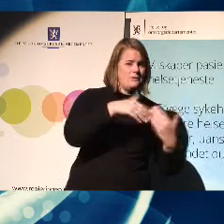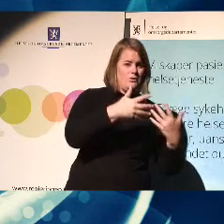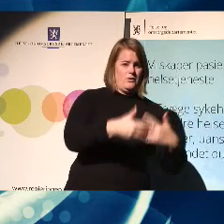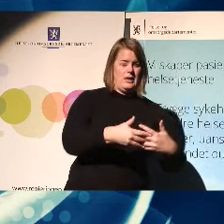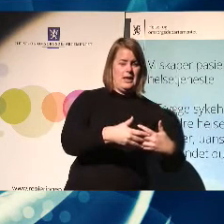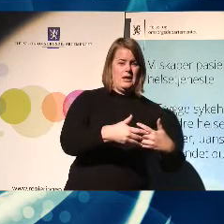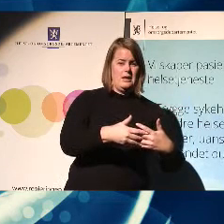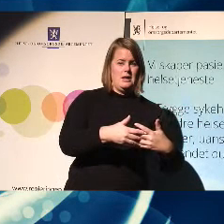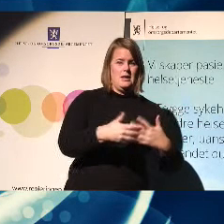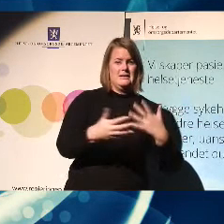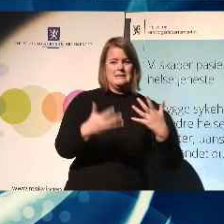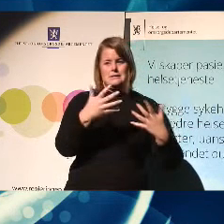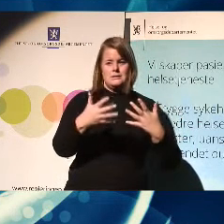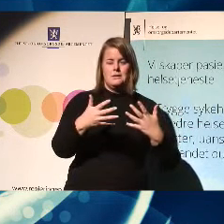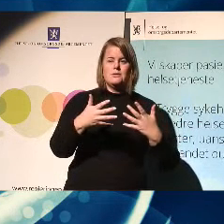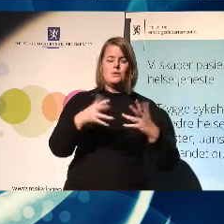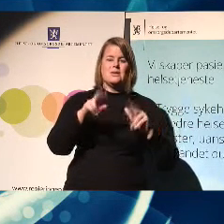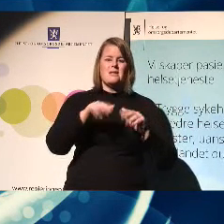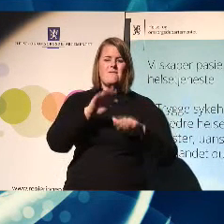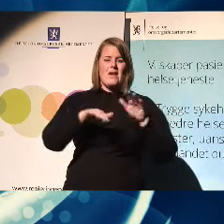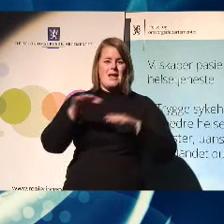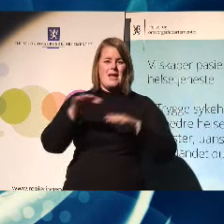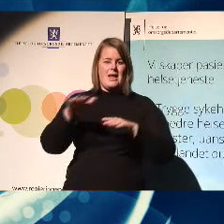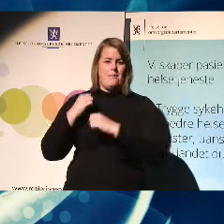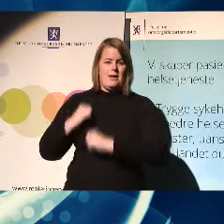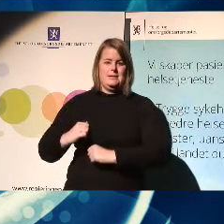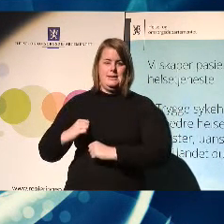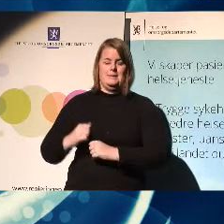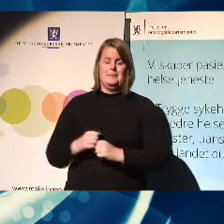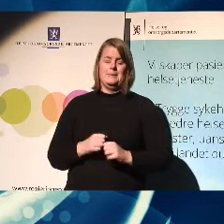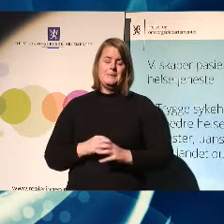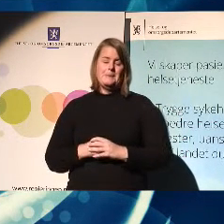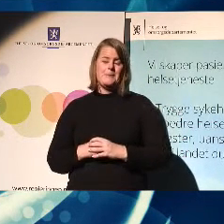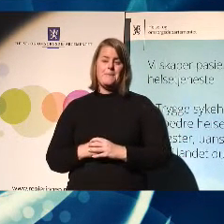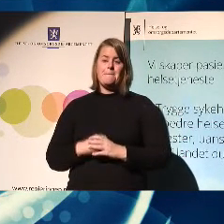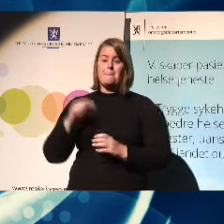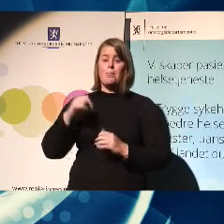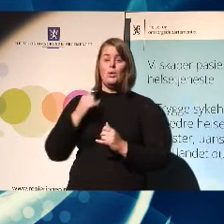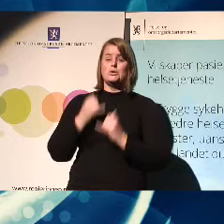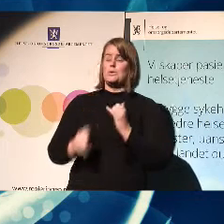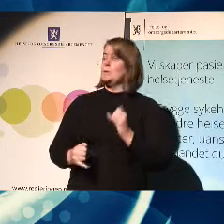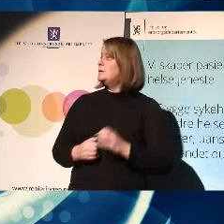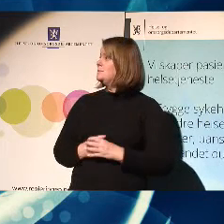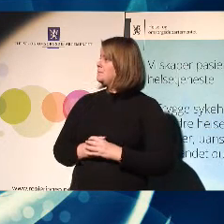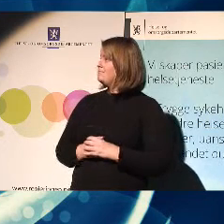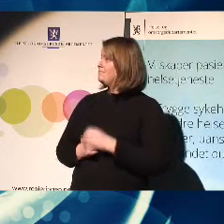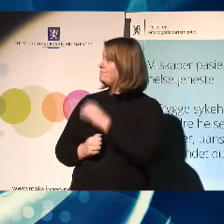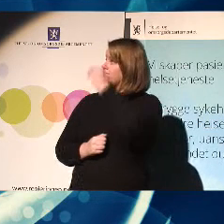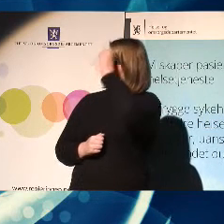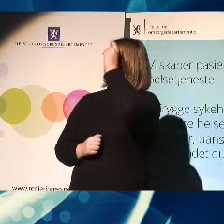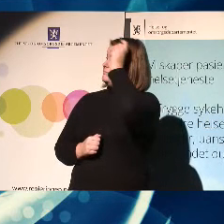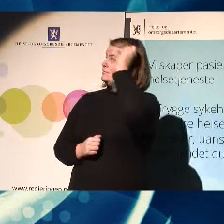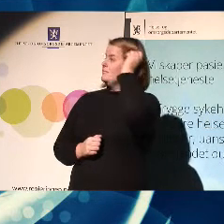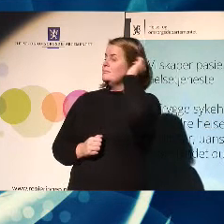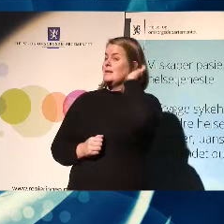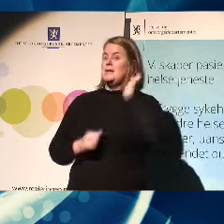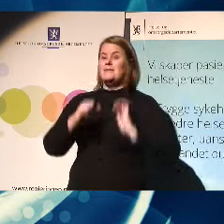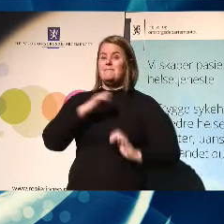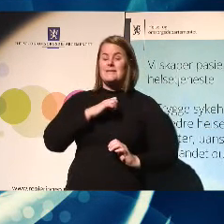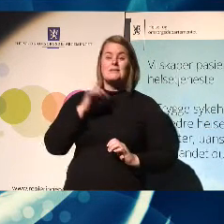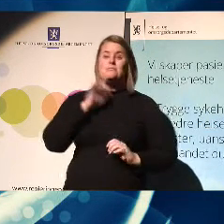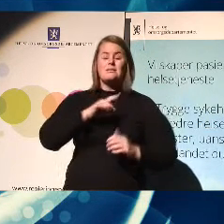hvilke belastninger man står i. Helt til slutt, det er altså sånn at det er noe som alltid går gærent når vi kommer i